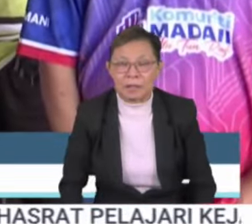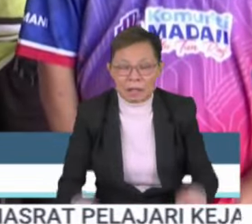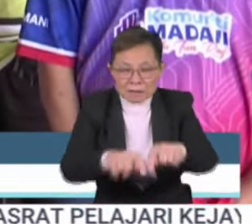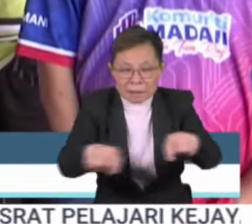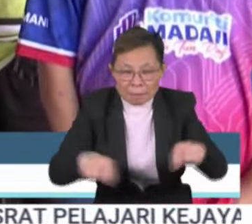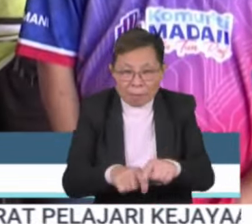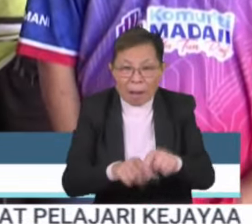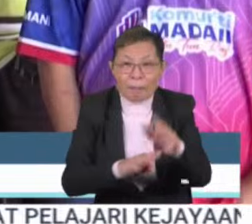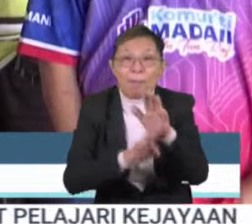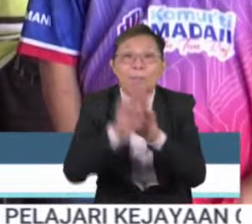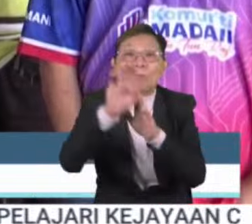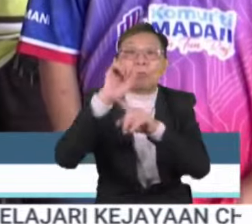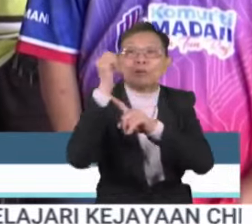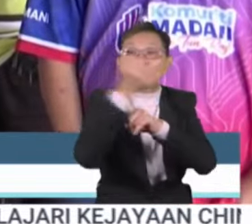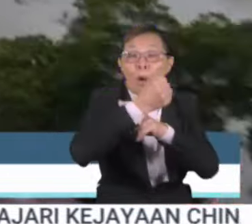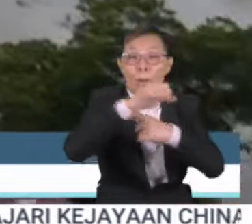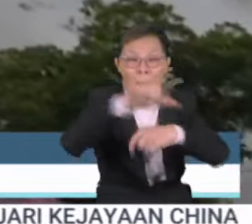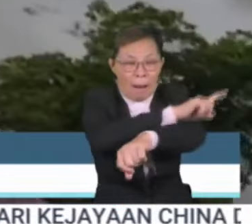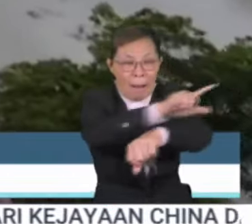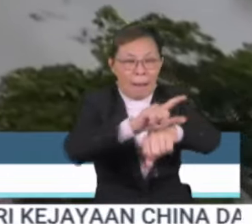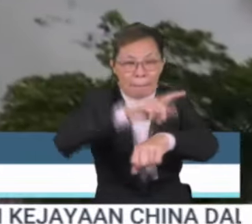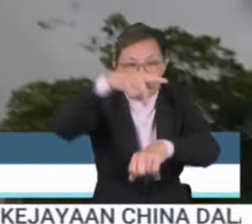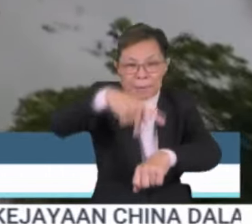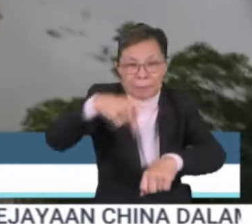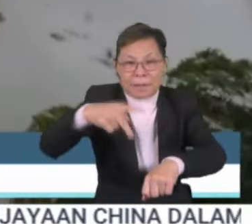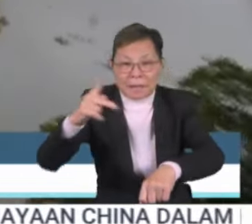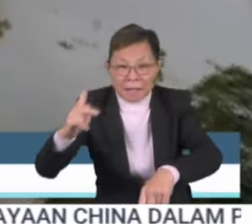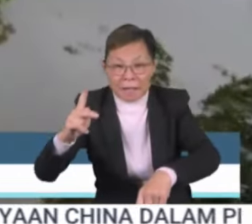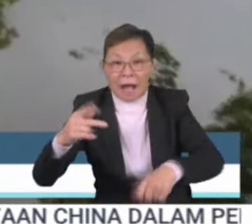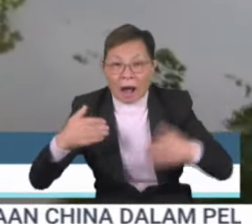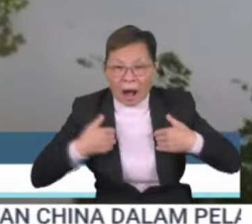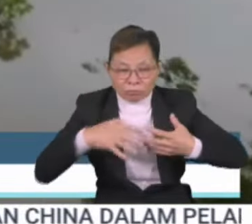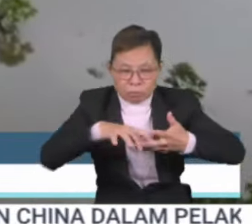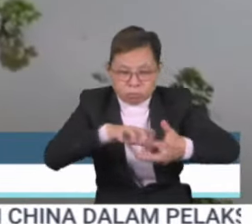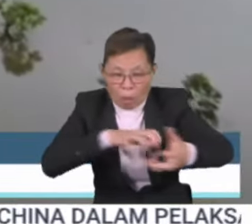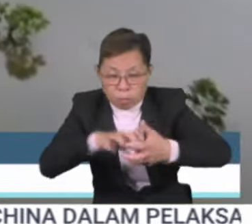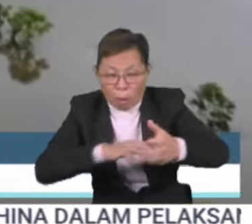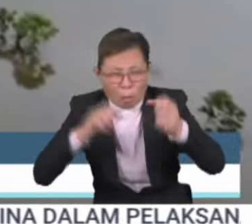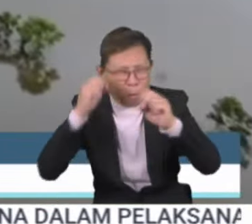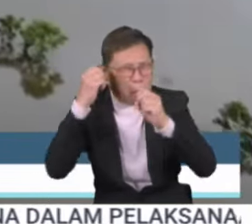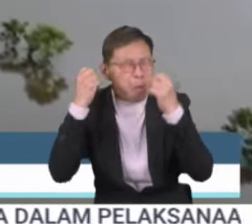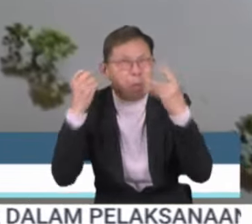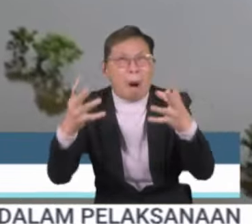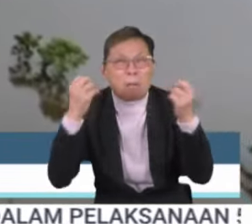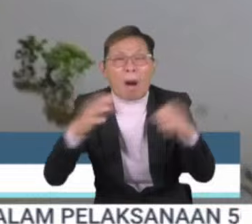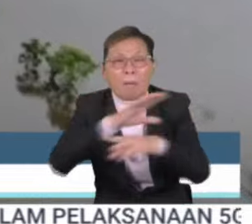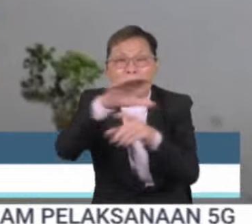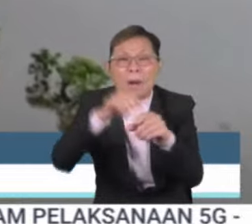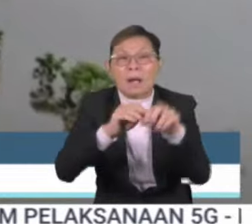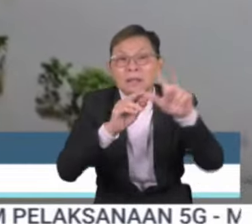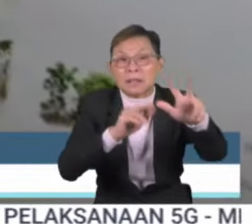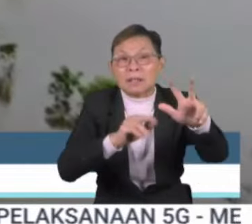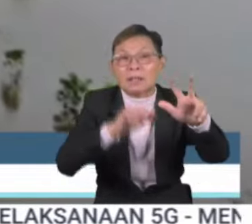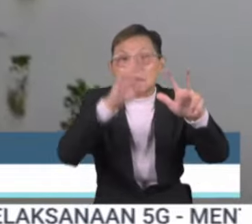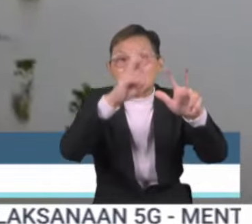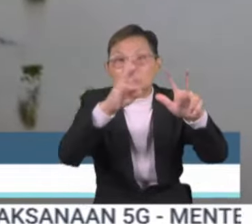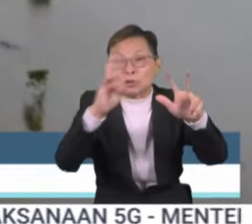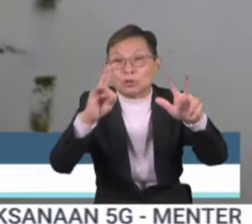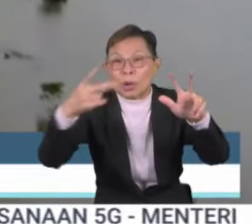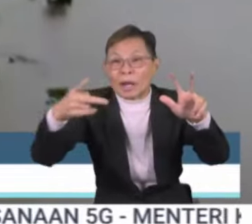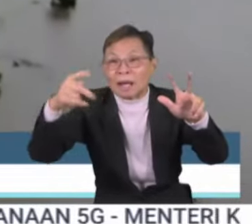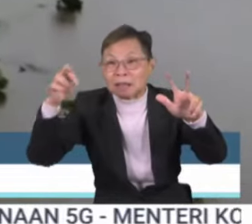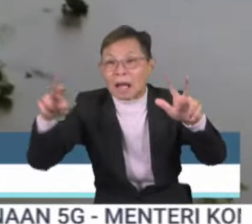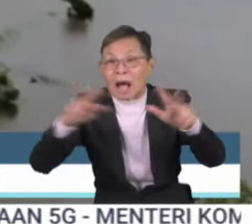Kawasan Pertubuhan Peladangan Kawasan PPK Asung mengalami kerosakan tertinggi membabitkan 367